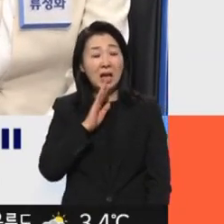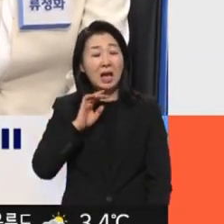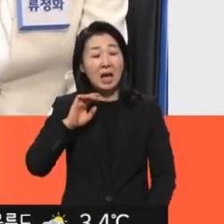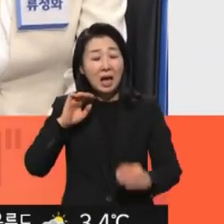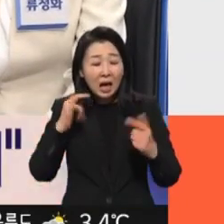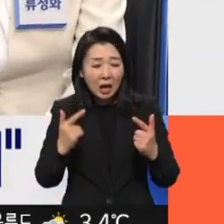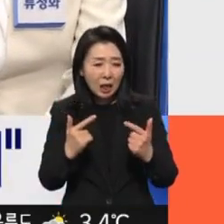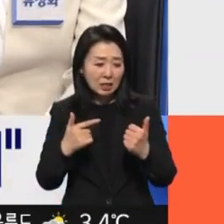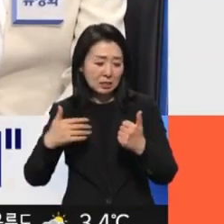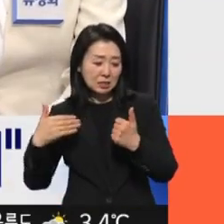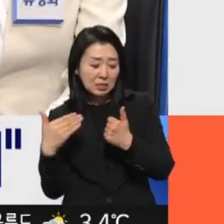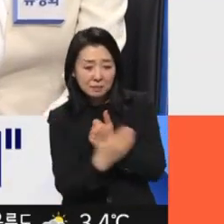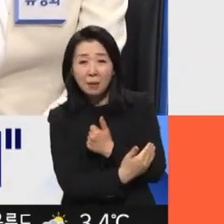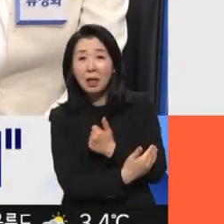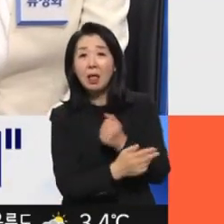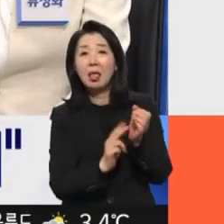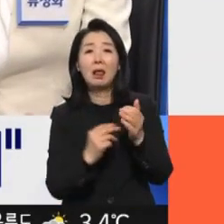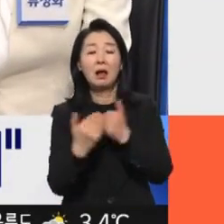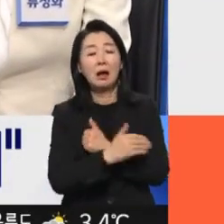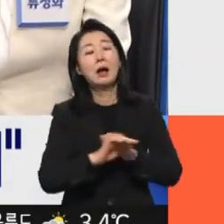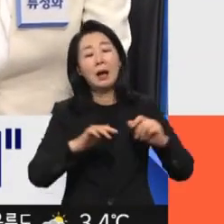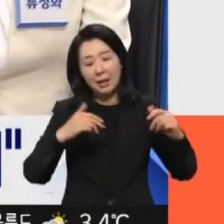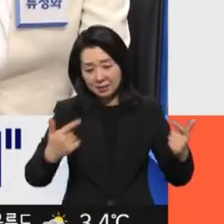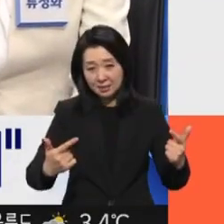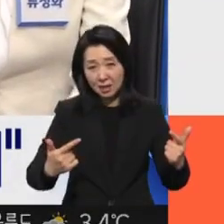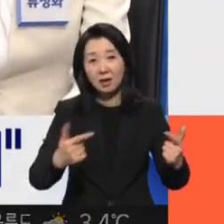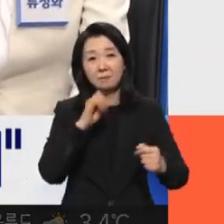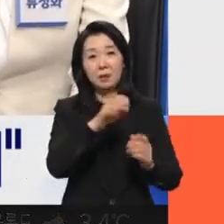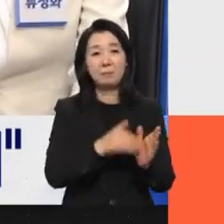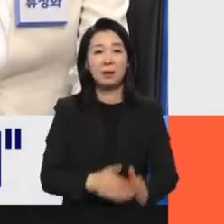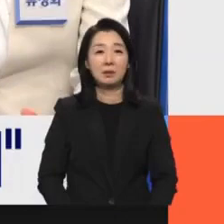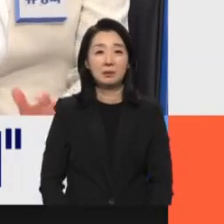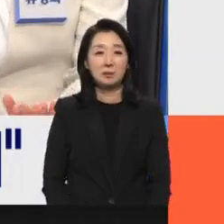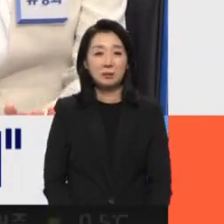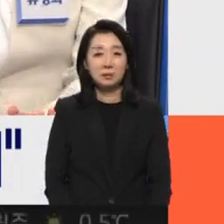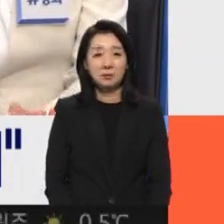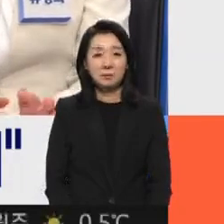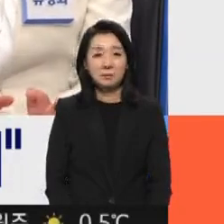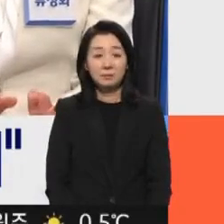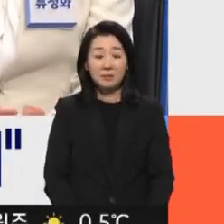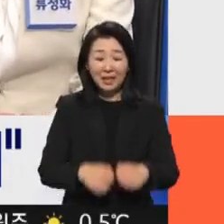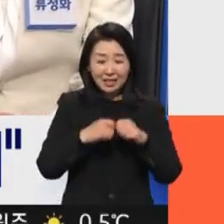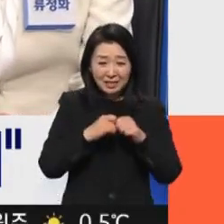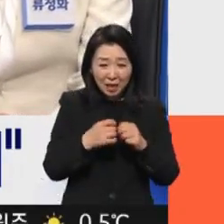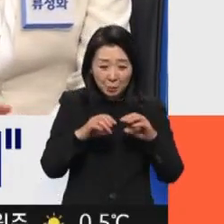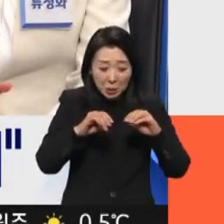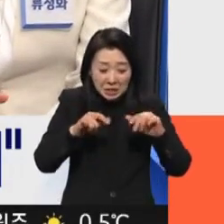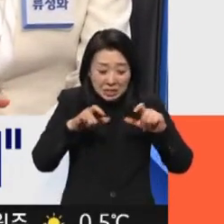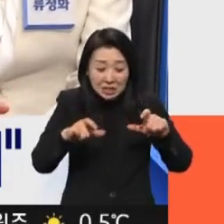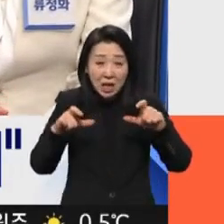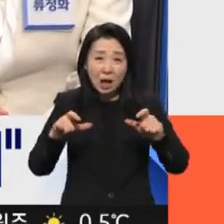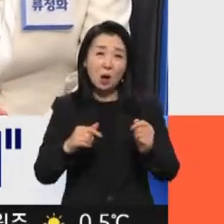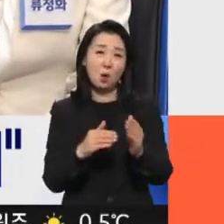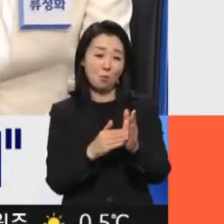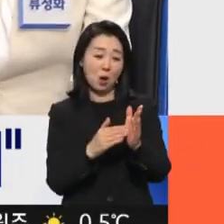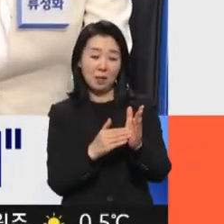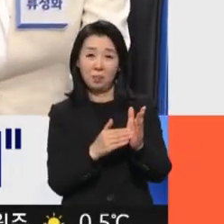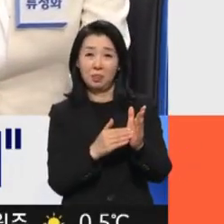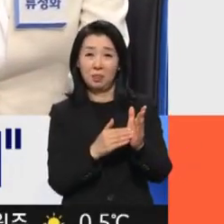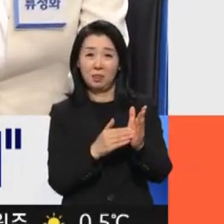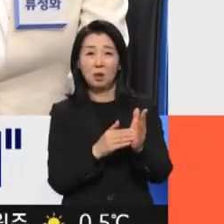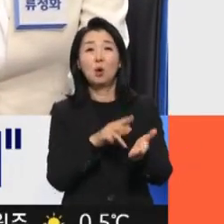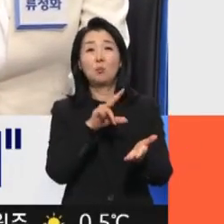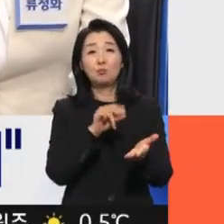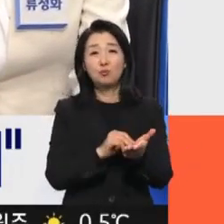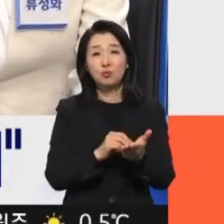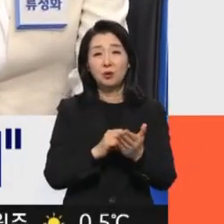지났다고 본다라면서 은폐 의도는 전혀 없었다고 말을 했습니다. 다만 이 세부 지명은 보안 문제 때문에 국회